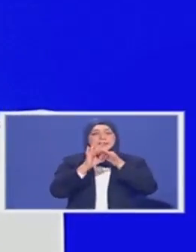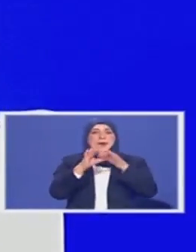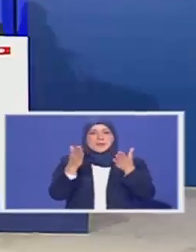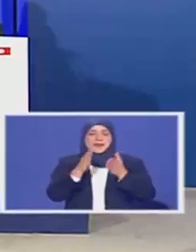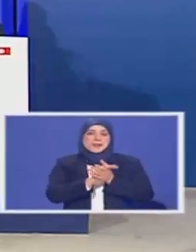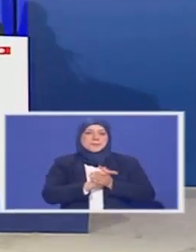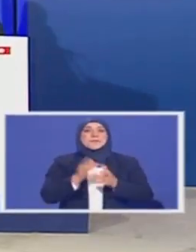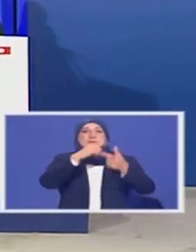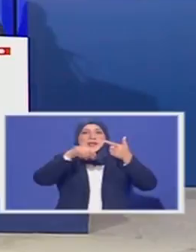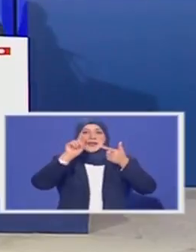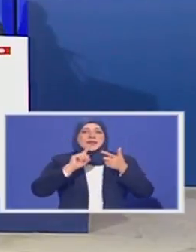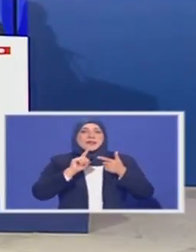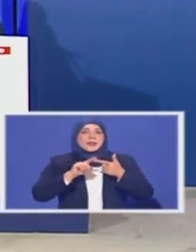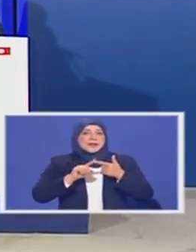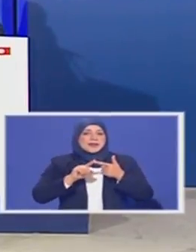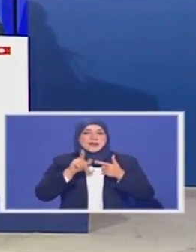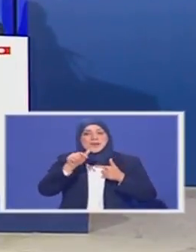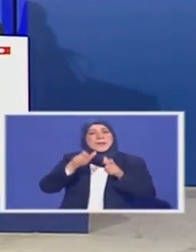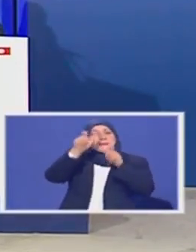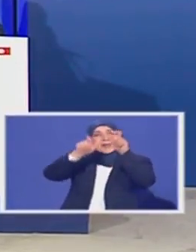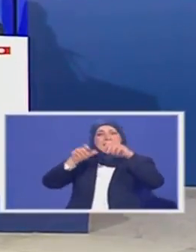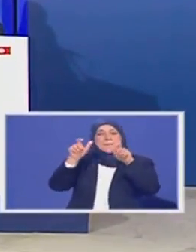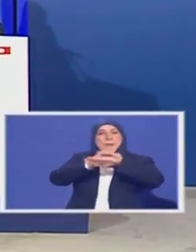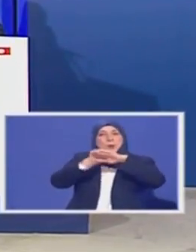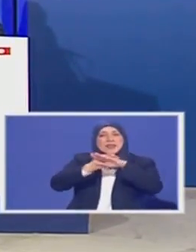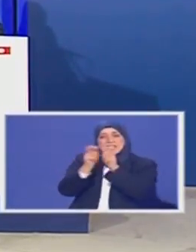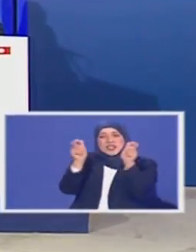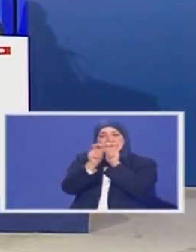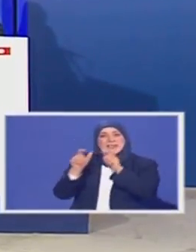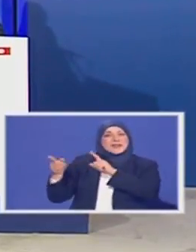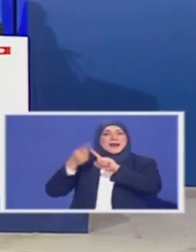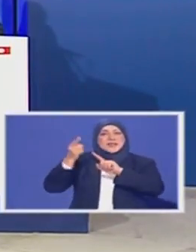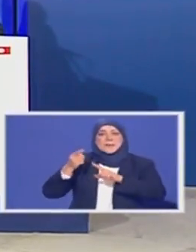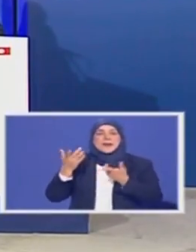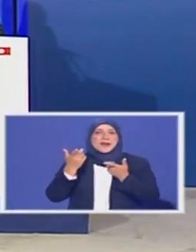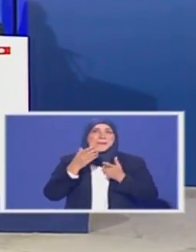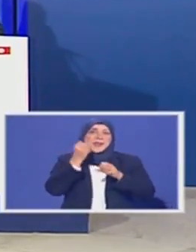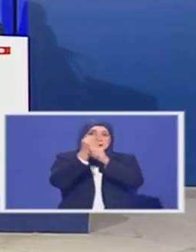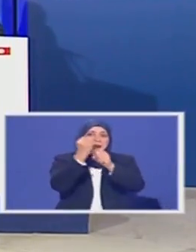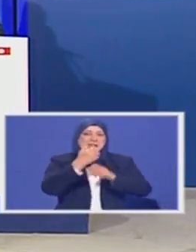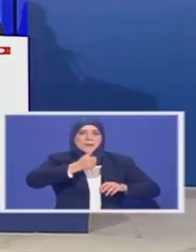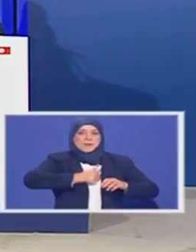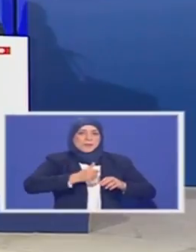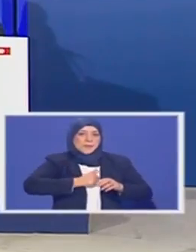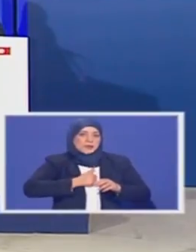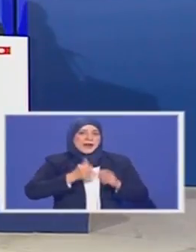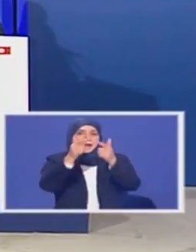ثانيا القطاعات ذات البعد الاجتماعي مثل المهن الصغرى والحرفيين اللي